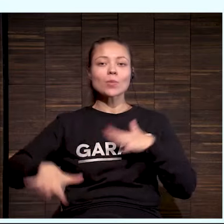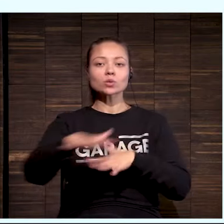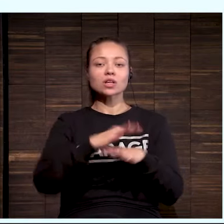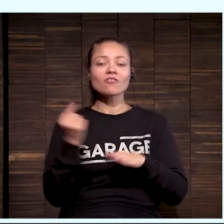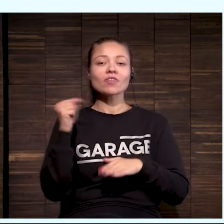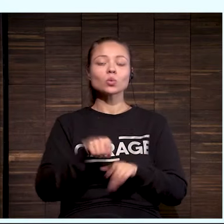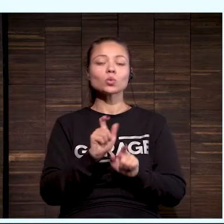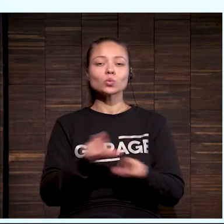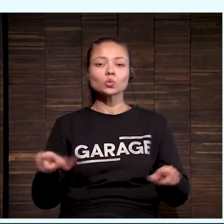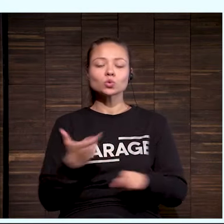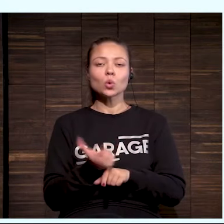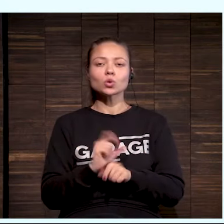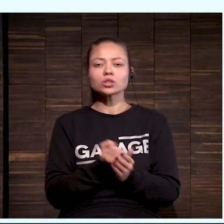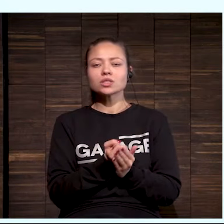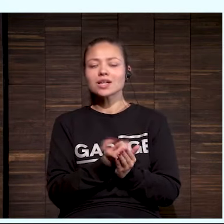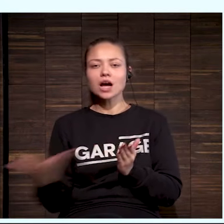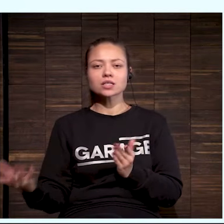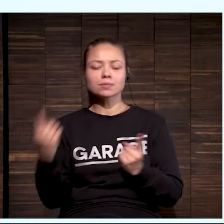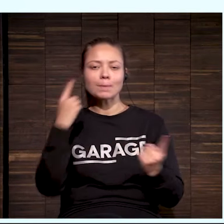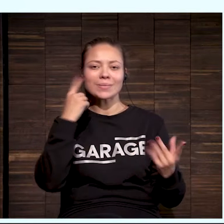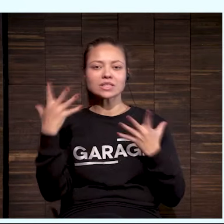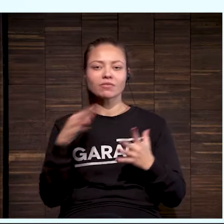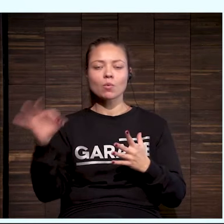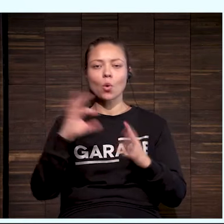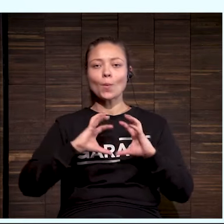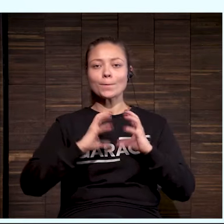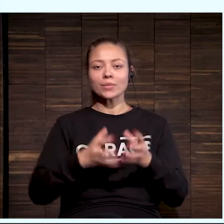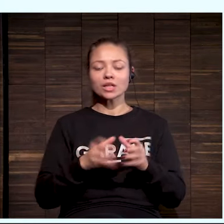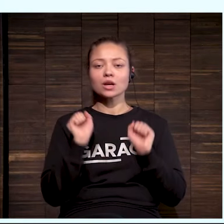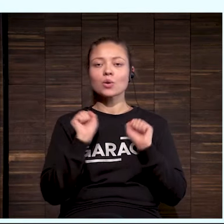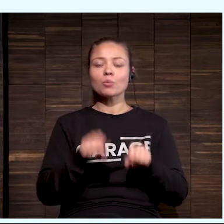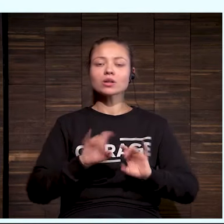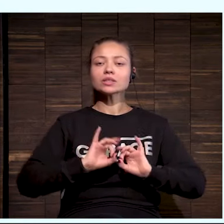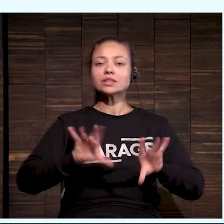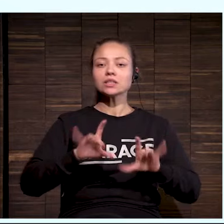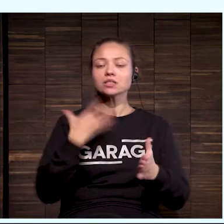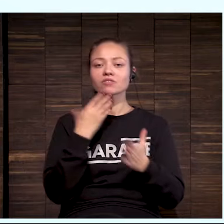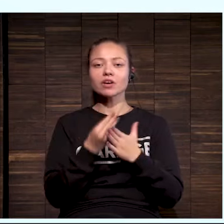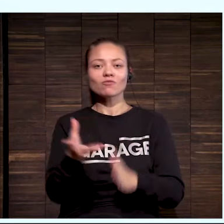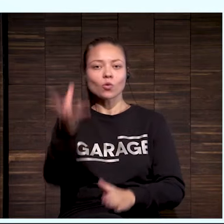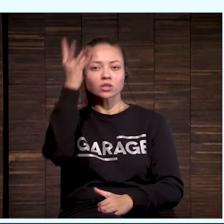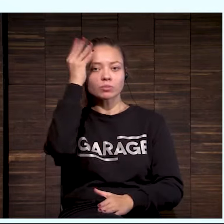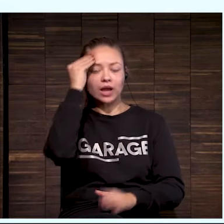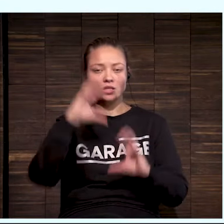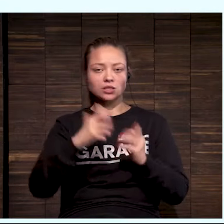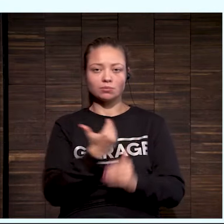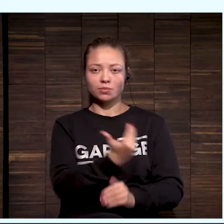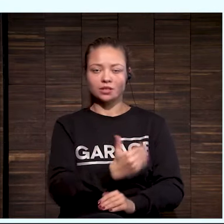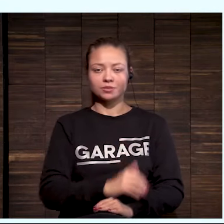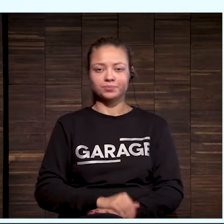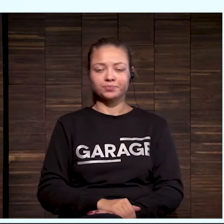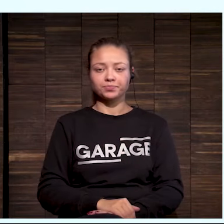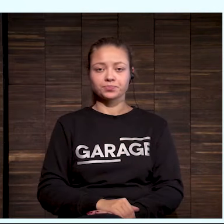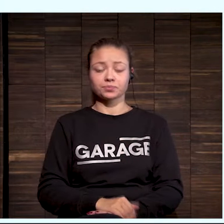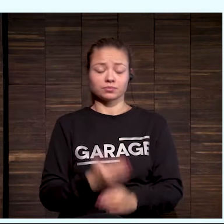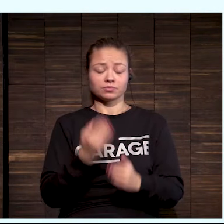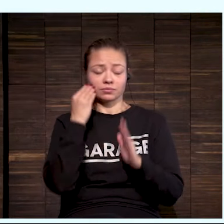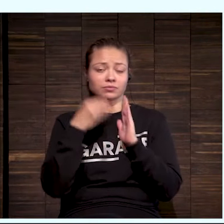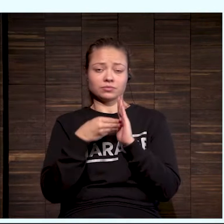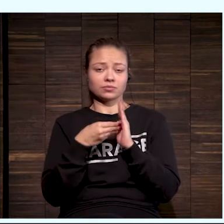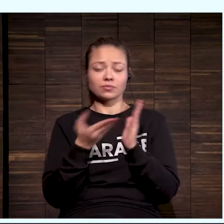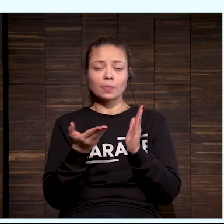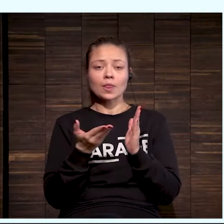люди с очень разным представлением о мире могли делиться своим восприятием мира в буквальном смысле